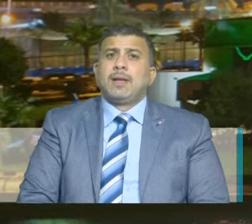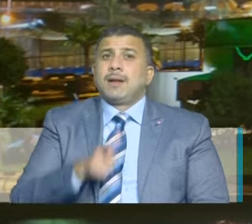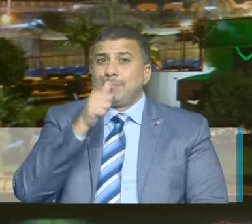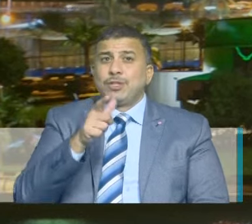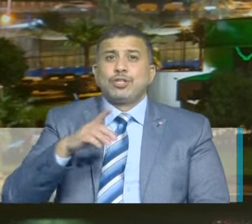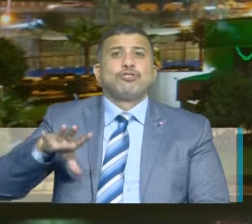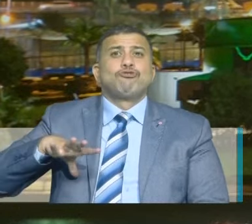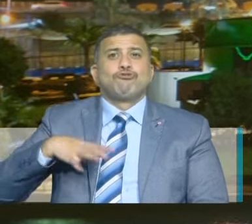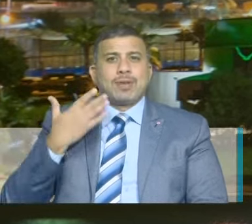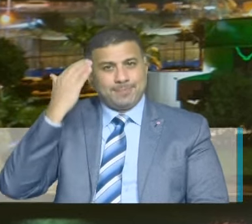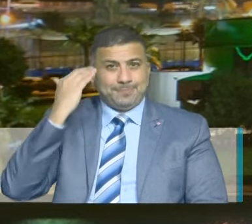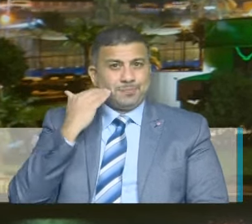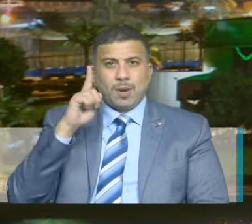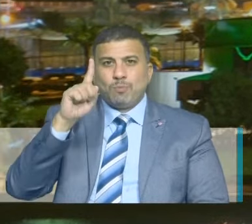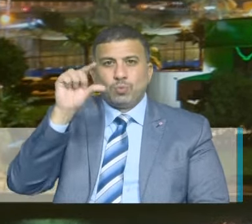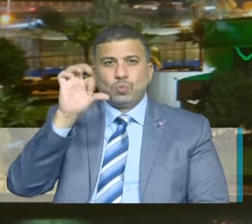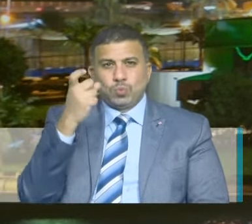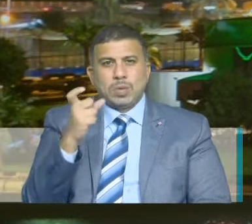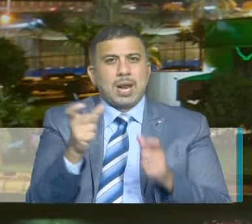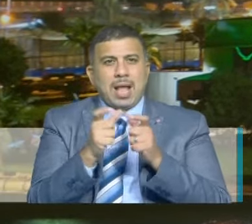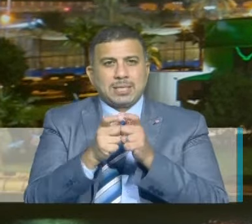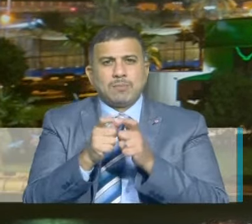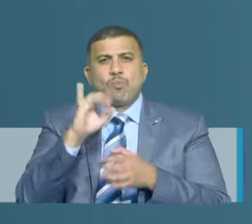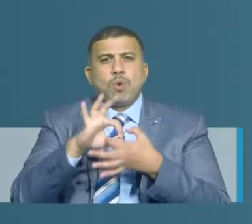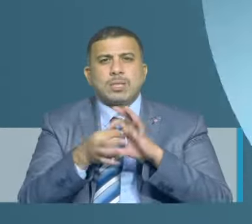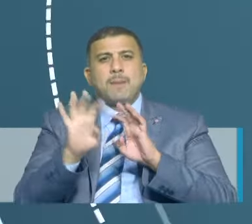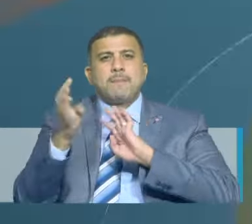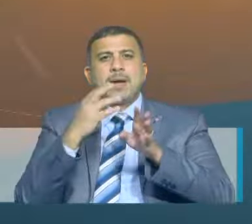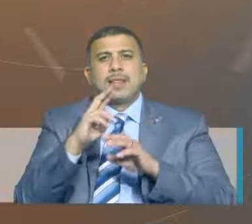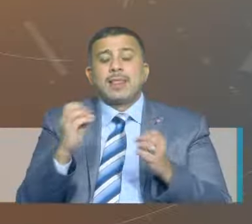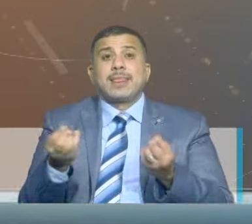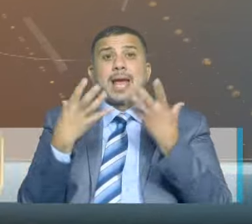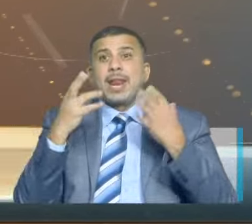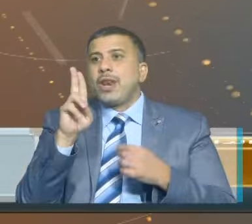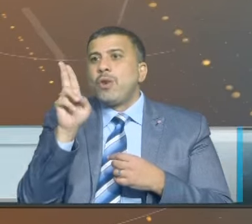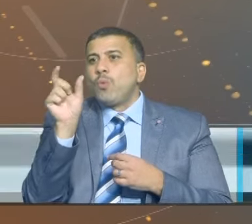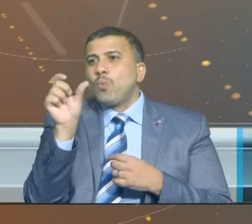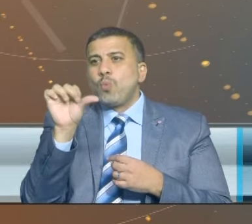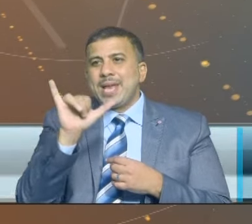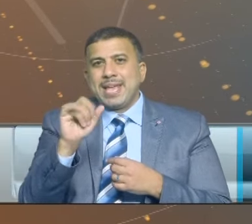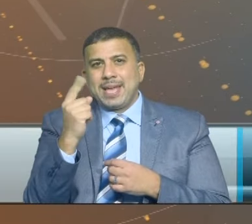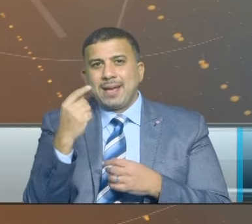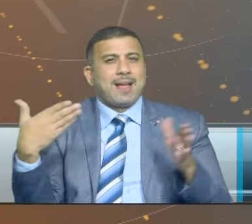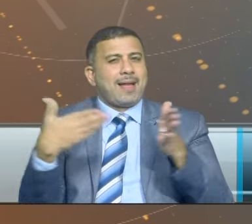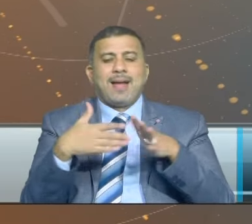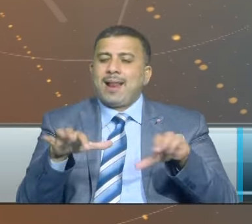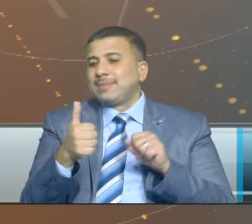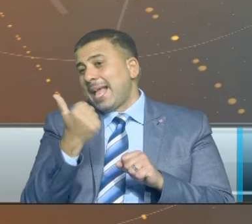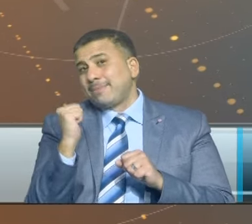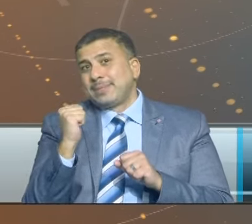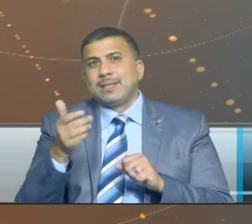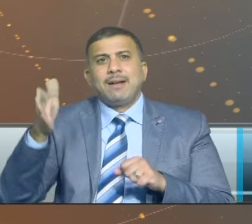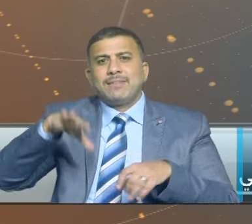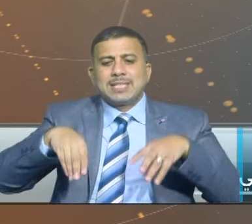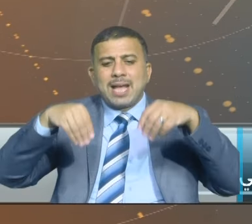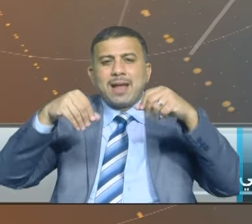عبرت الشيخه بدور بنت سلطان القاسمي مؤسسه مهرجان تنوير الذي اختتم فعالياته امس في صحراء